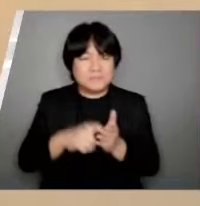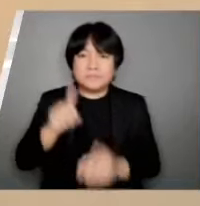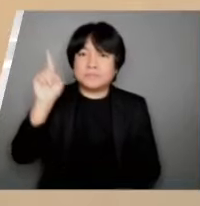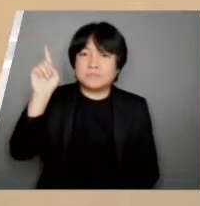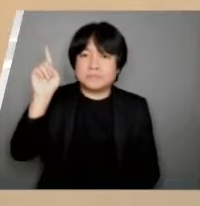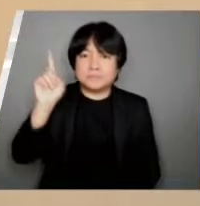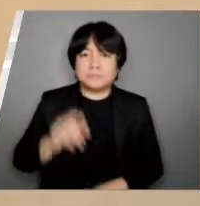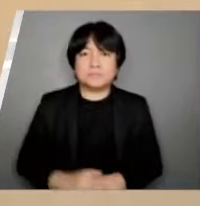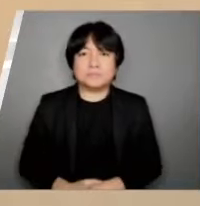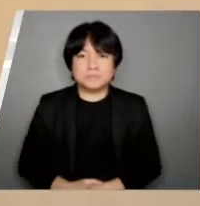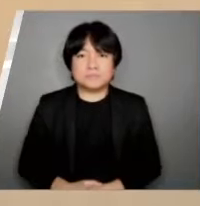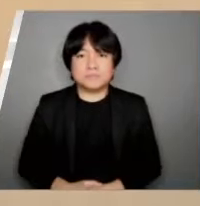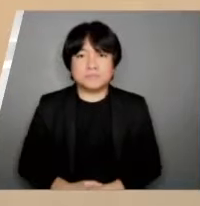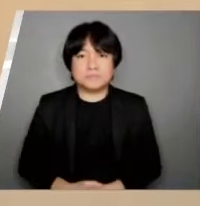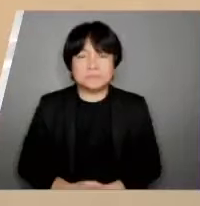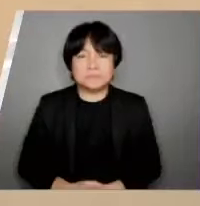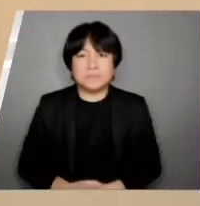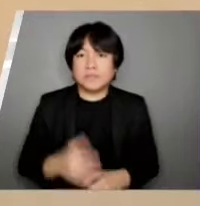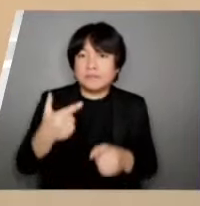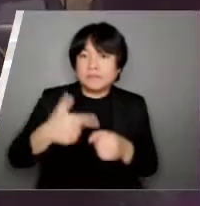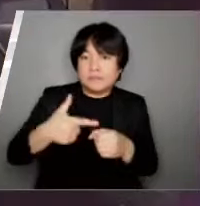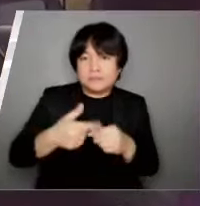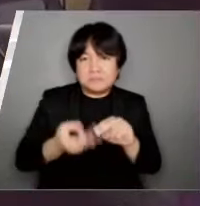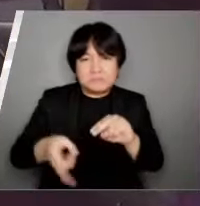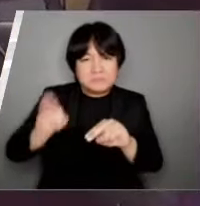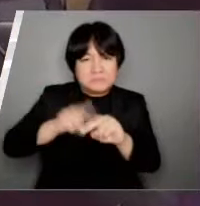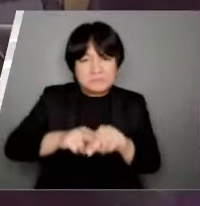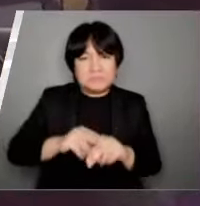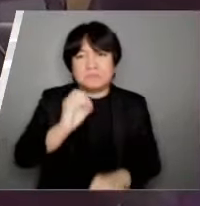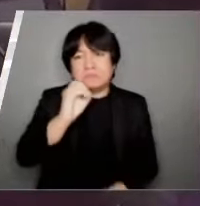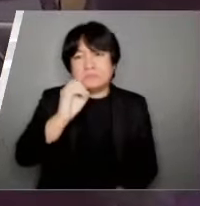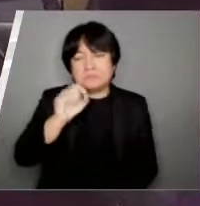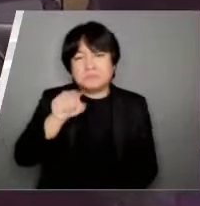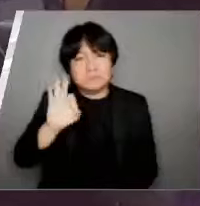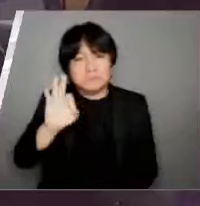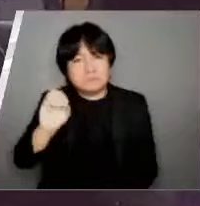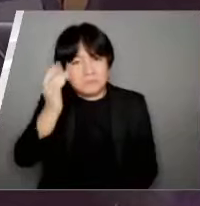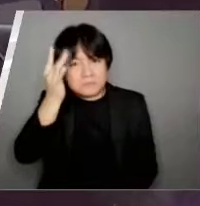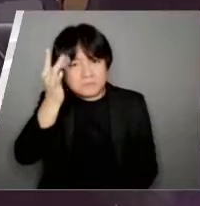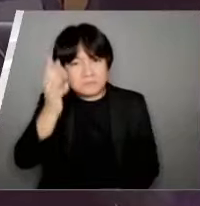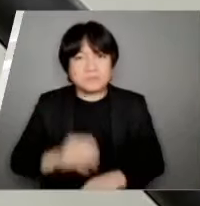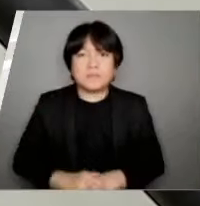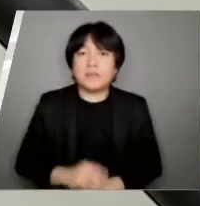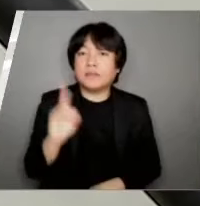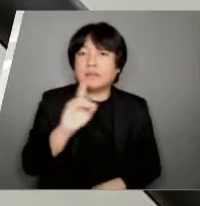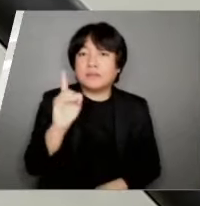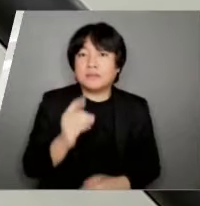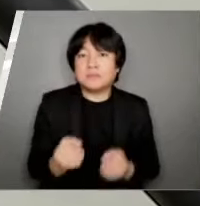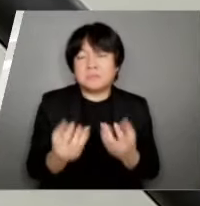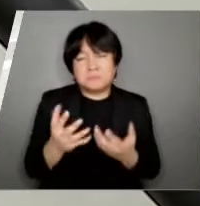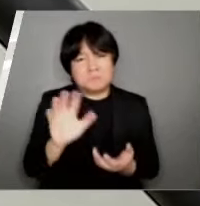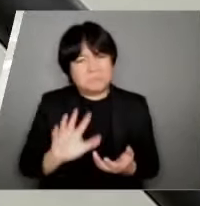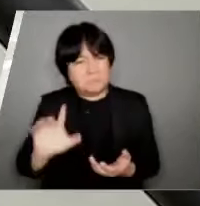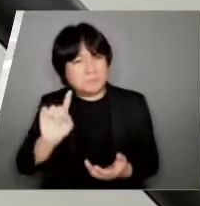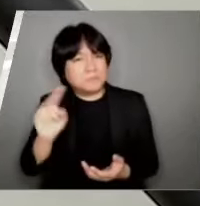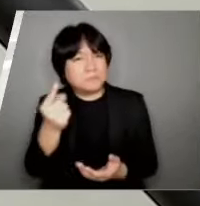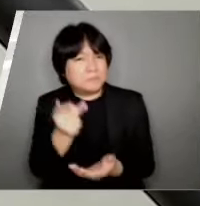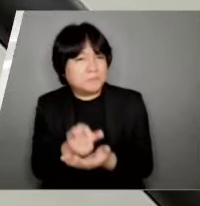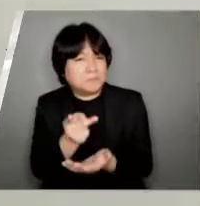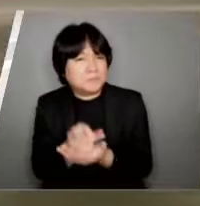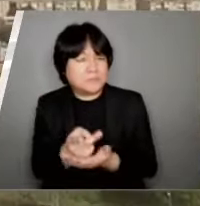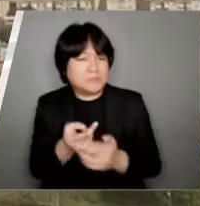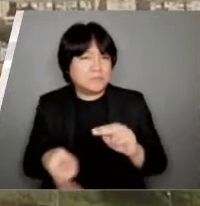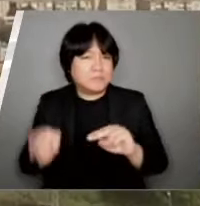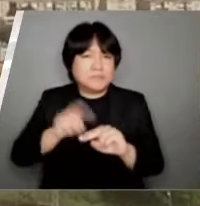centavos ang posibleng dagdag sa gasolina. Ang diesel at kerosene, posibleng higit piso kada litro ang itaas. Ayon sa DOE